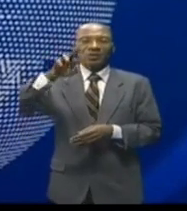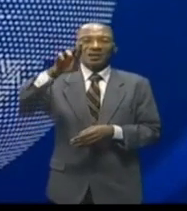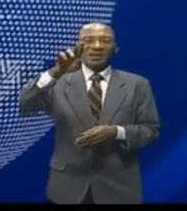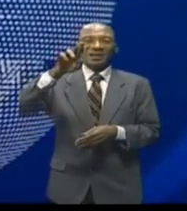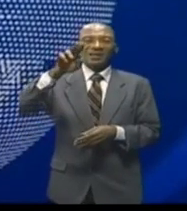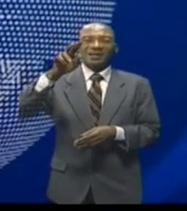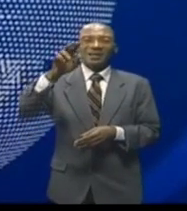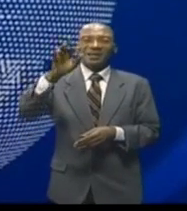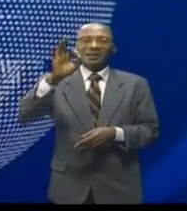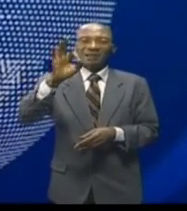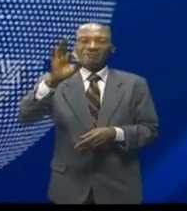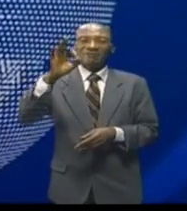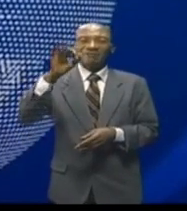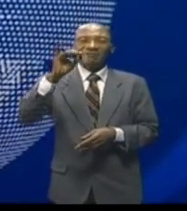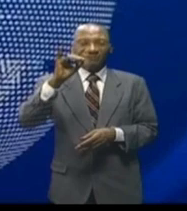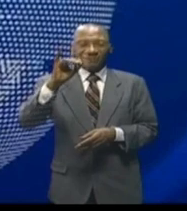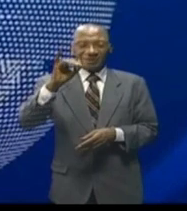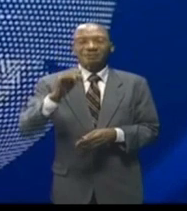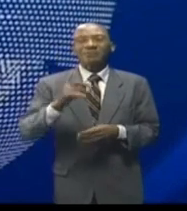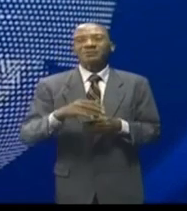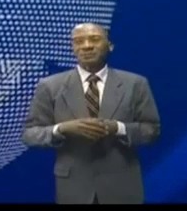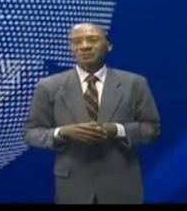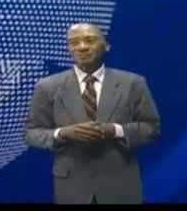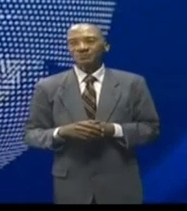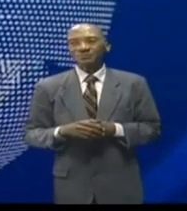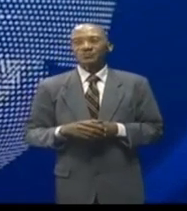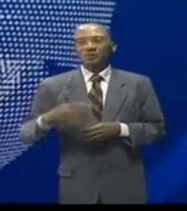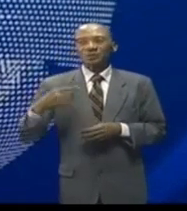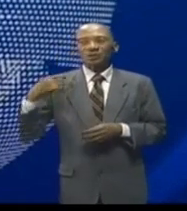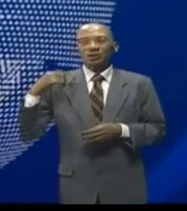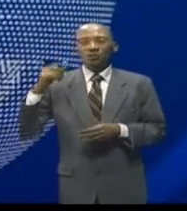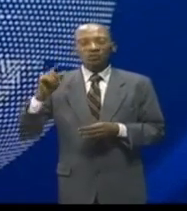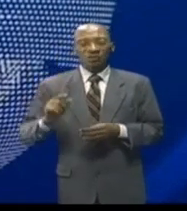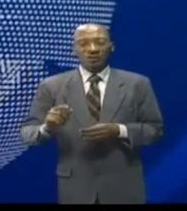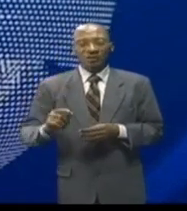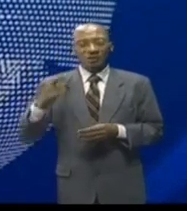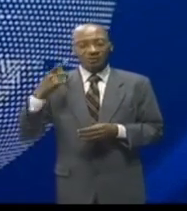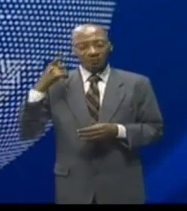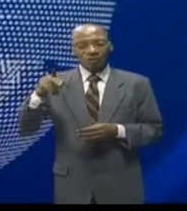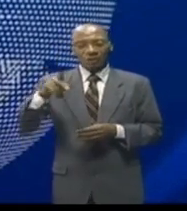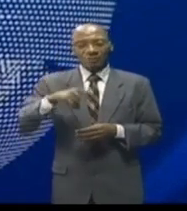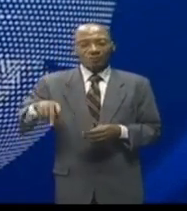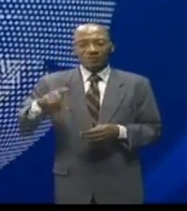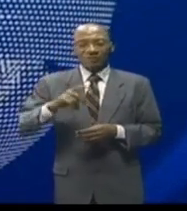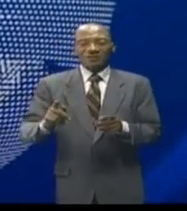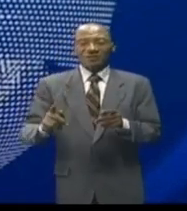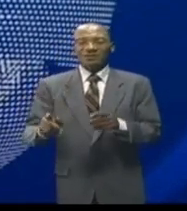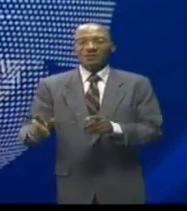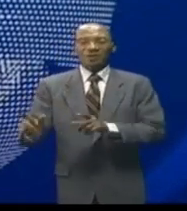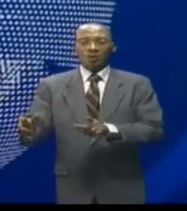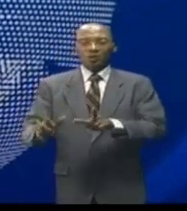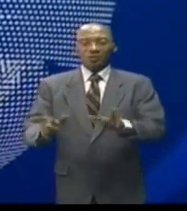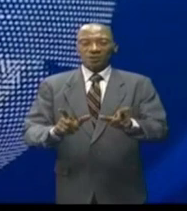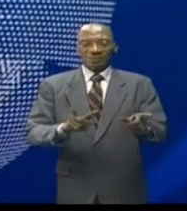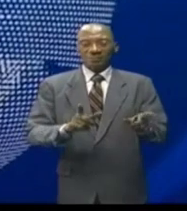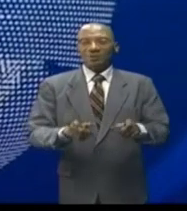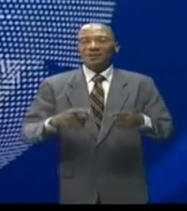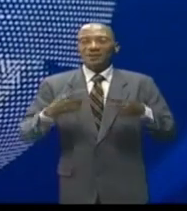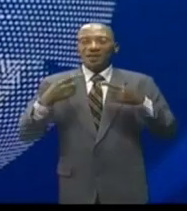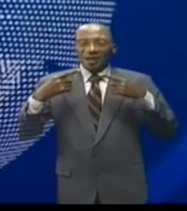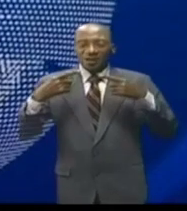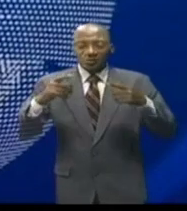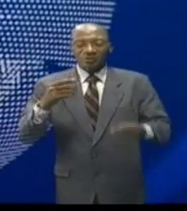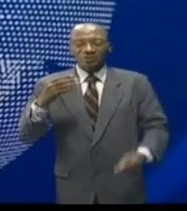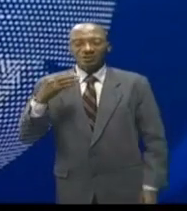la gouverneur du laba Fifi Massouka adresse les condoléances à la famille éplorée et